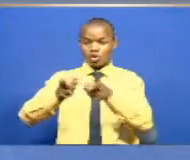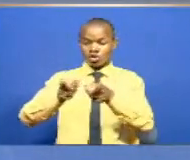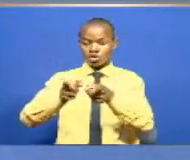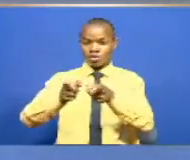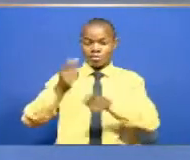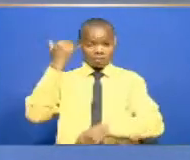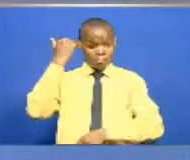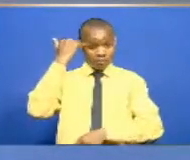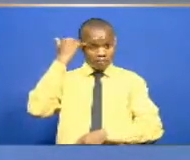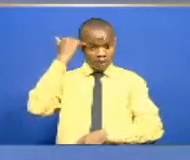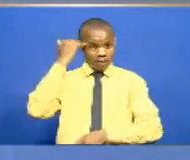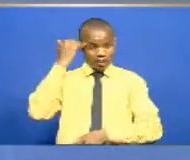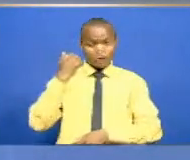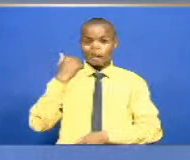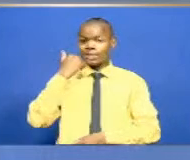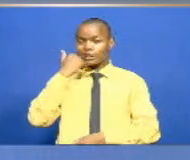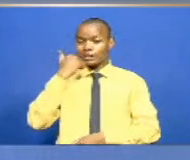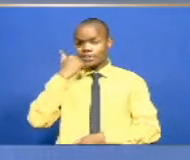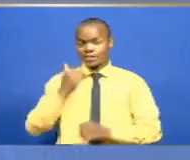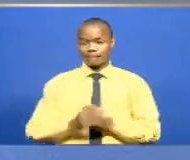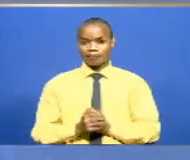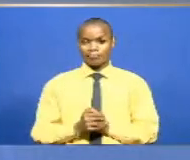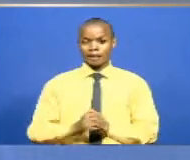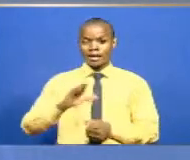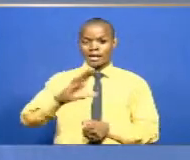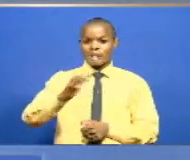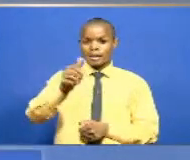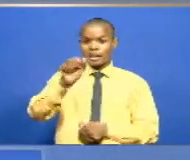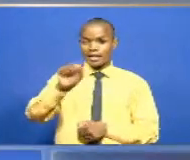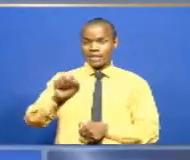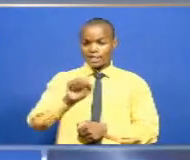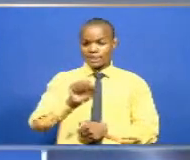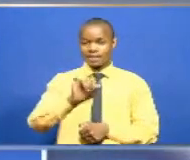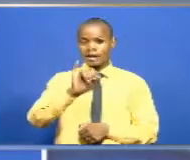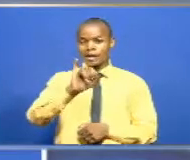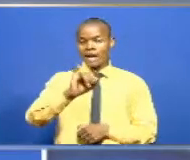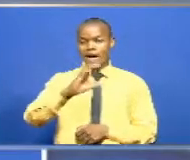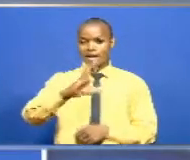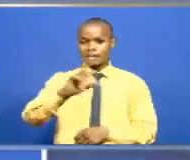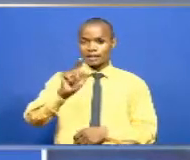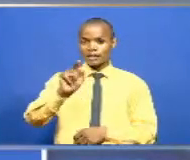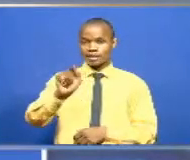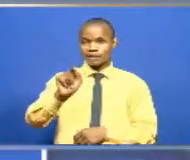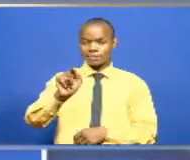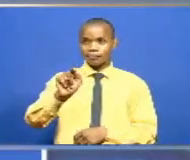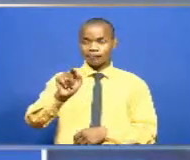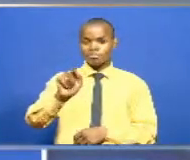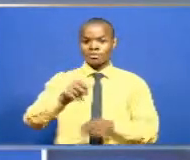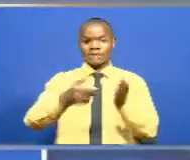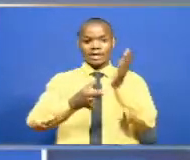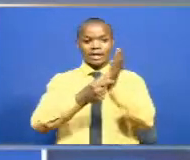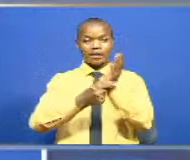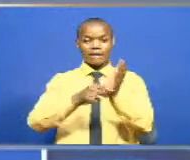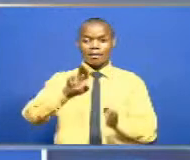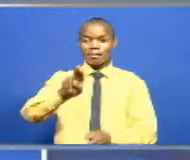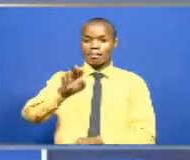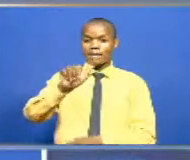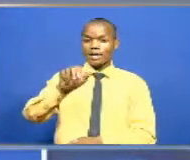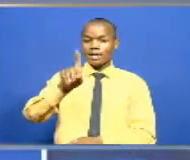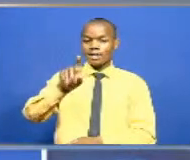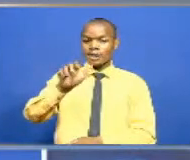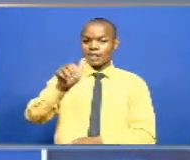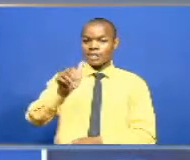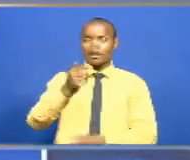kiakili. Katibu mwandamizi katika Wizara ya Teknolojia ya Habari, Mawasiliano na Masuala ya Vijana, Nadia Ahmed, ametahadharisha